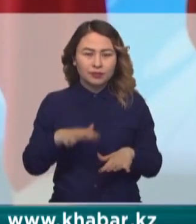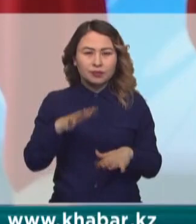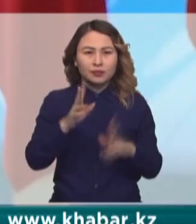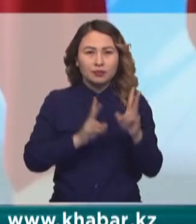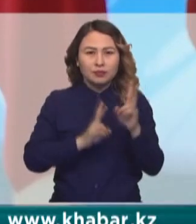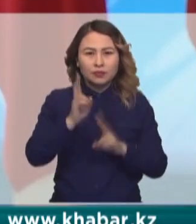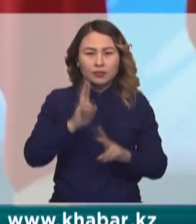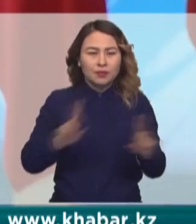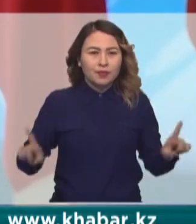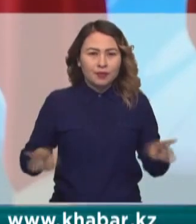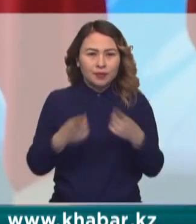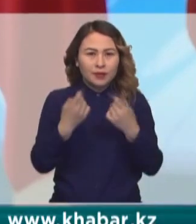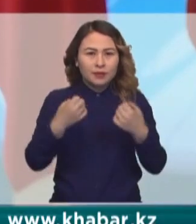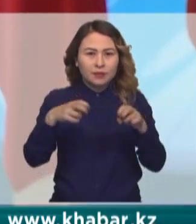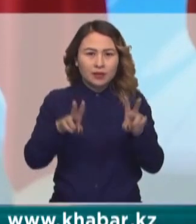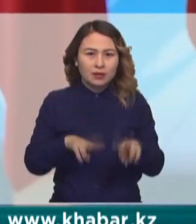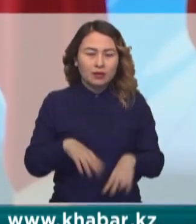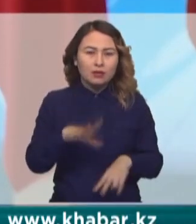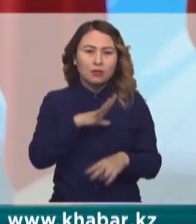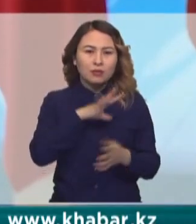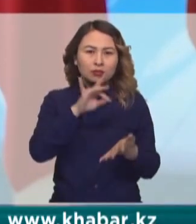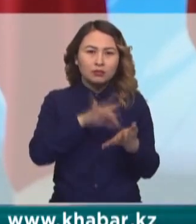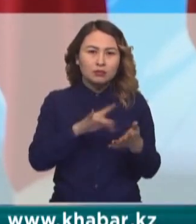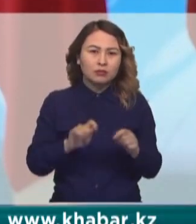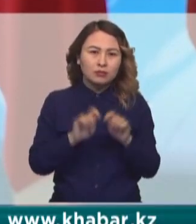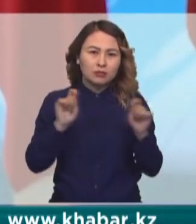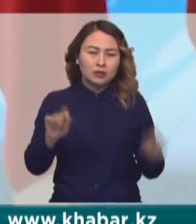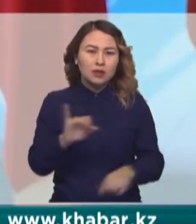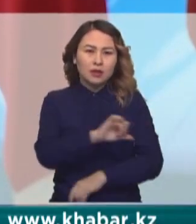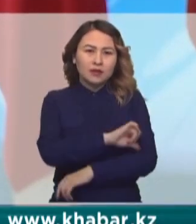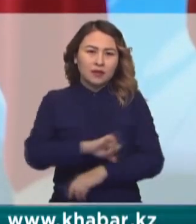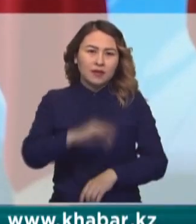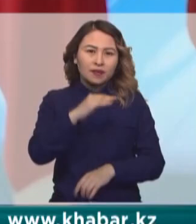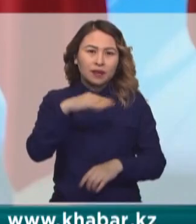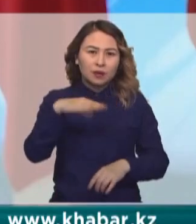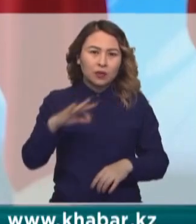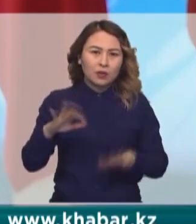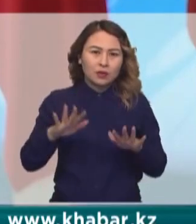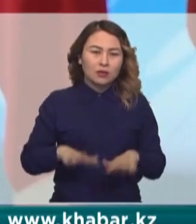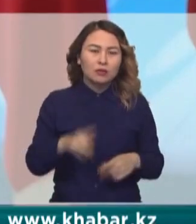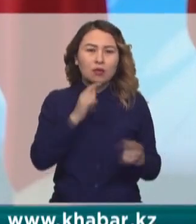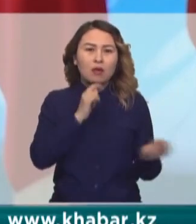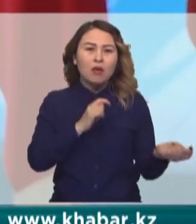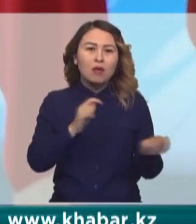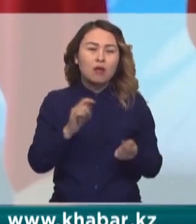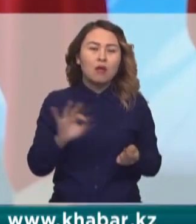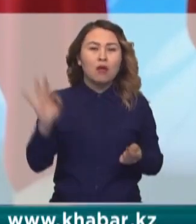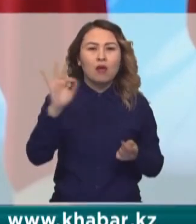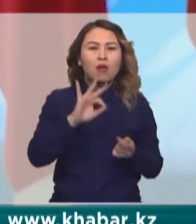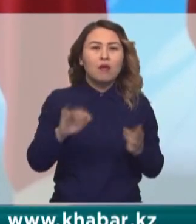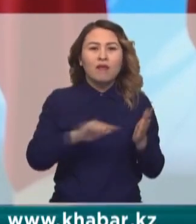кәсіпкерлікті дамытуға арналған қолайлы орта қалыптастыру, сондай-ақ шекарадағы фитосанитарлық талаптарды күшейту сынды мәселелер